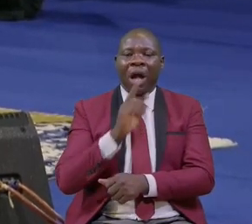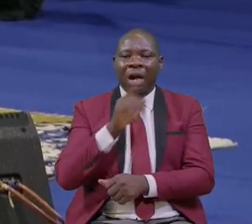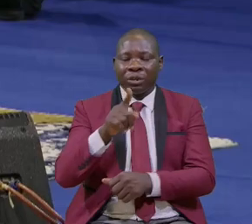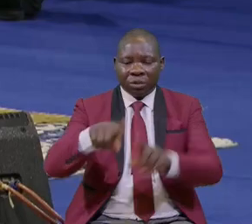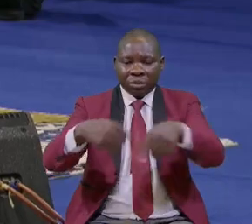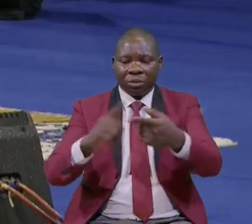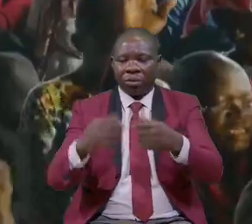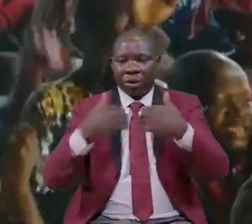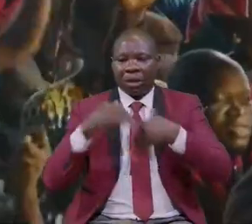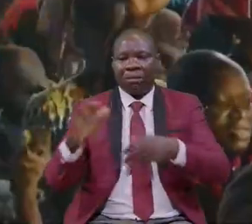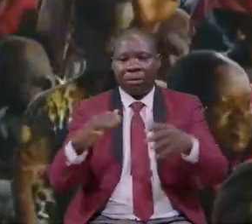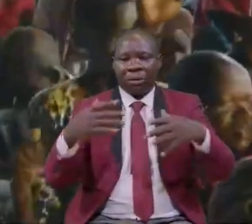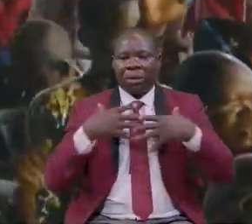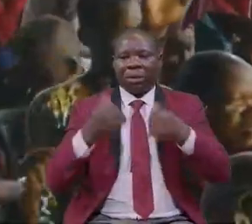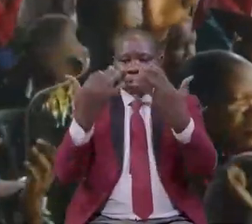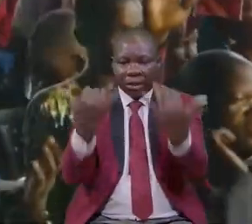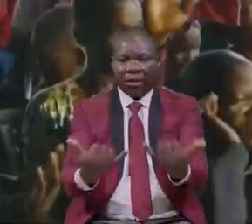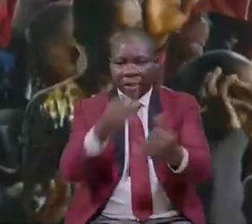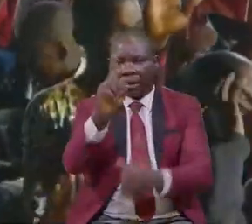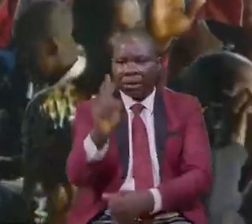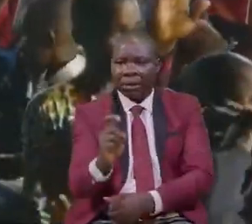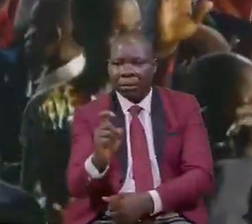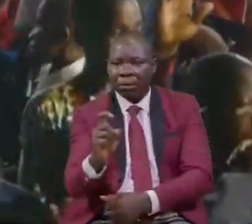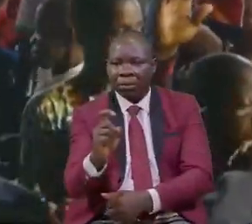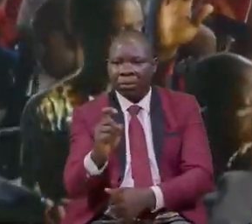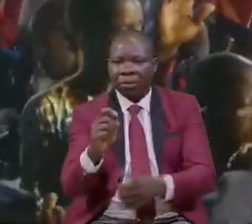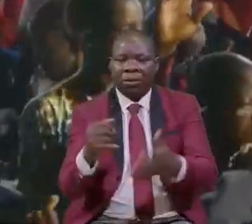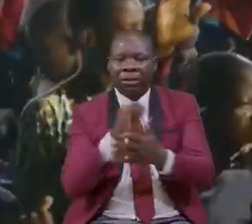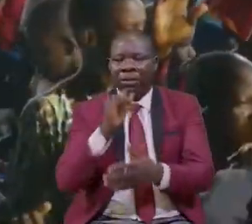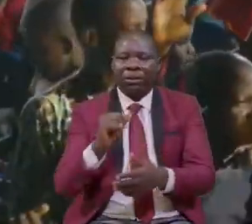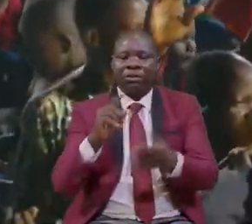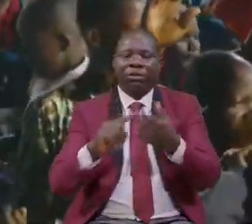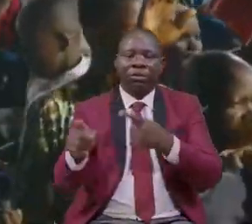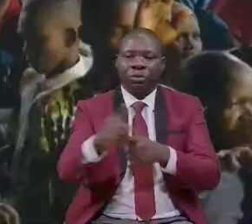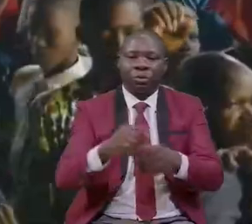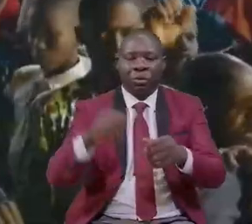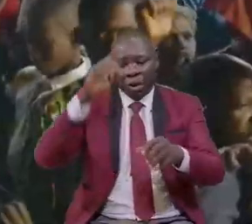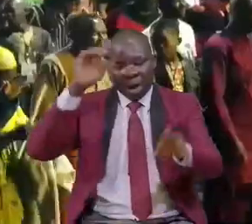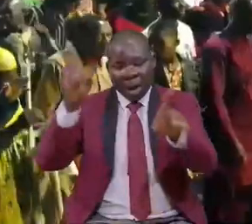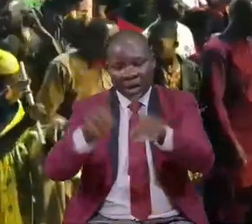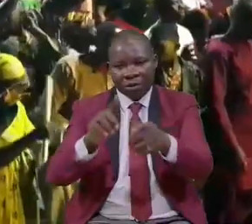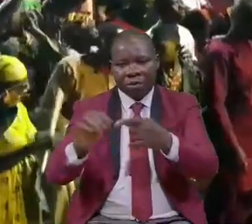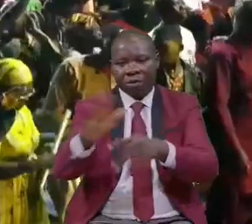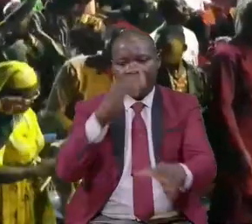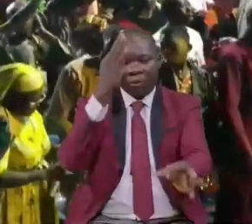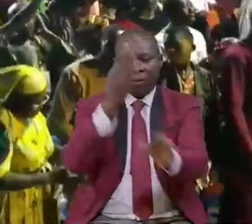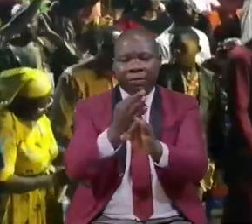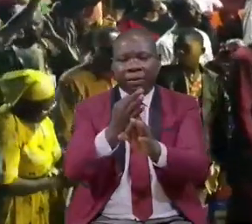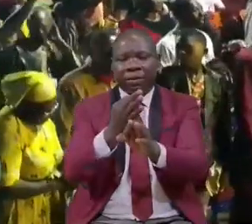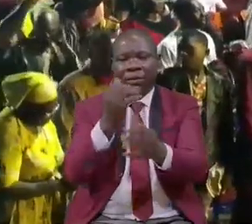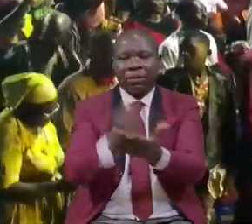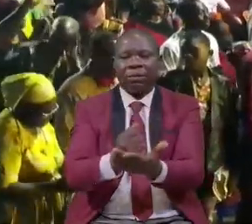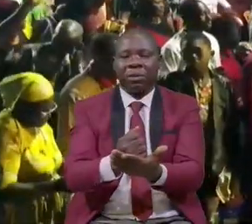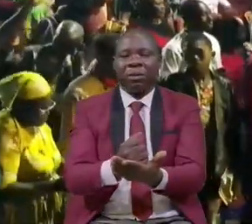Est-ce que tu vas voir ta guérison maintenant? qu'il te soit fait selon ta foi.